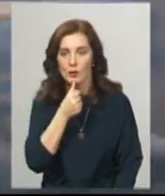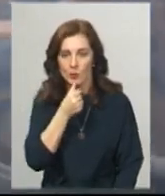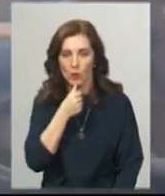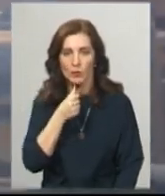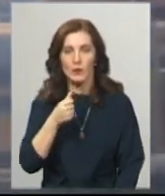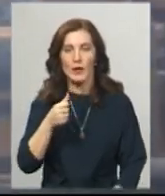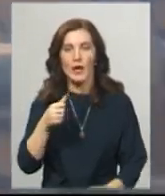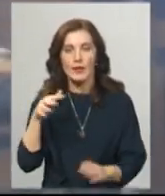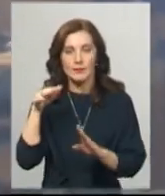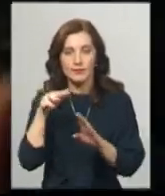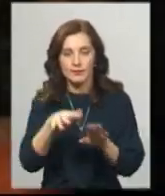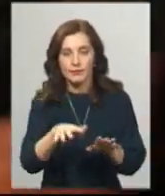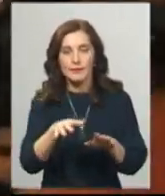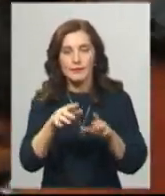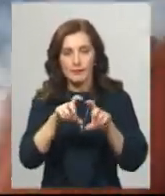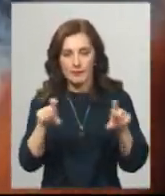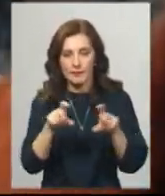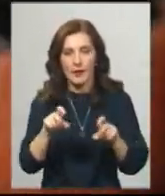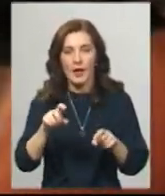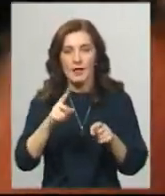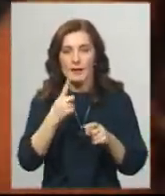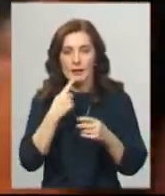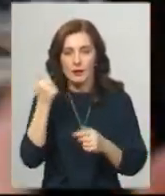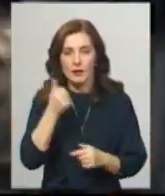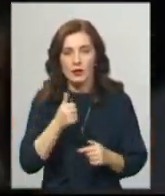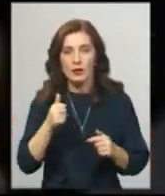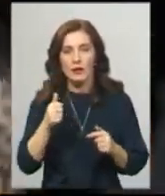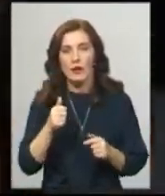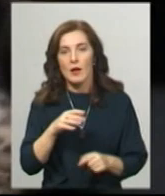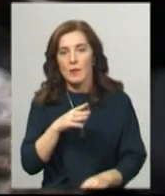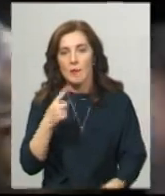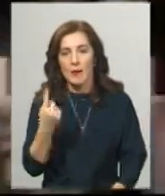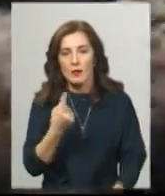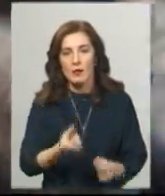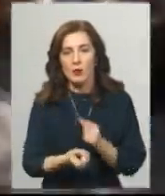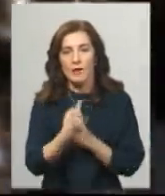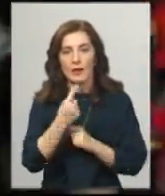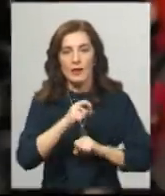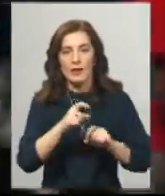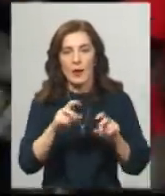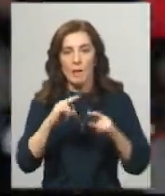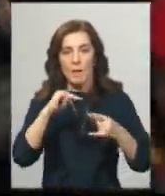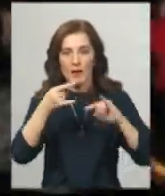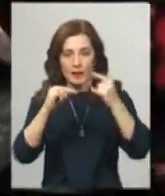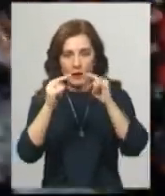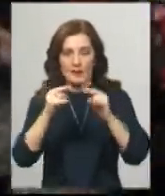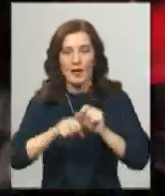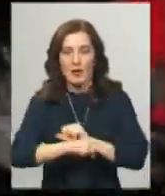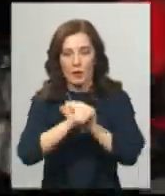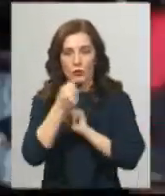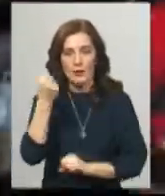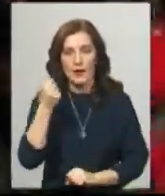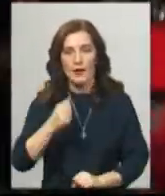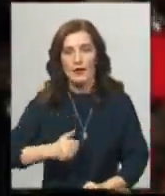адміністрацію президента. А за тиждень у Києві відбувся марш мільйонів і з'явилися перші барикади. Революція Гідності почалася.